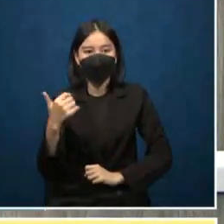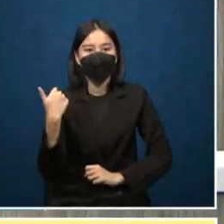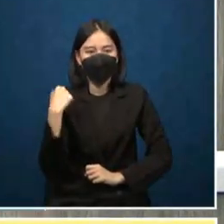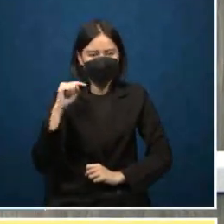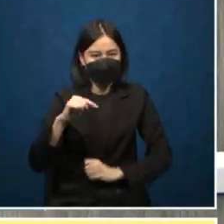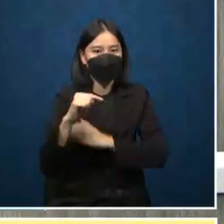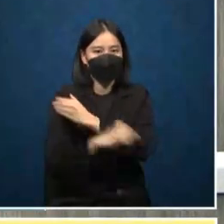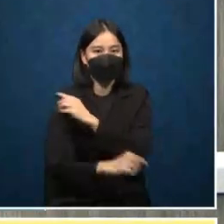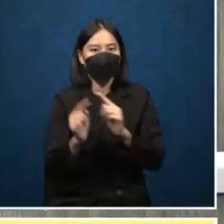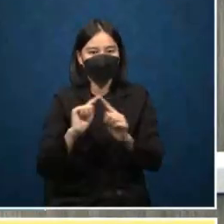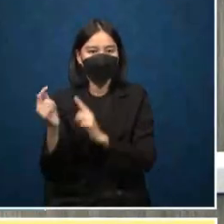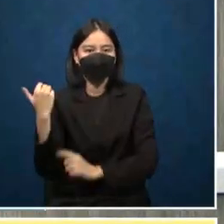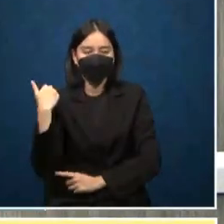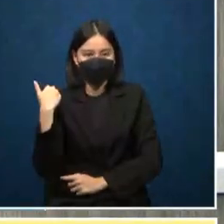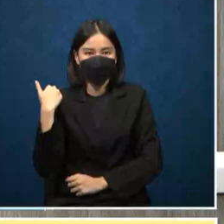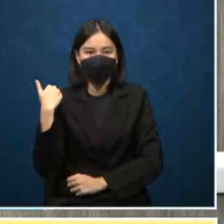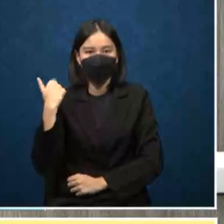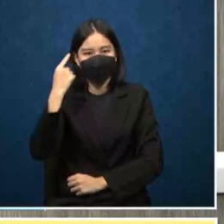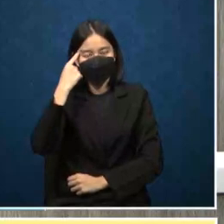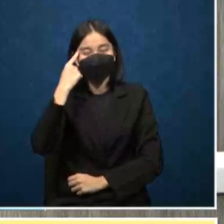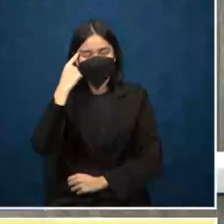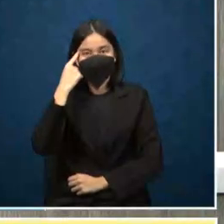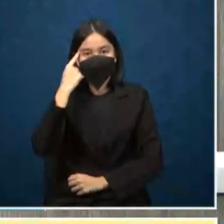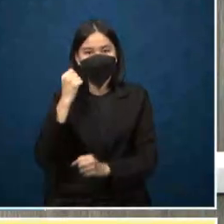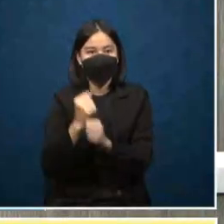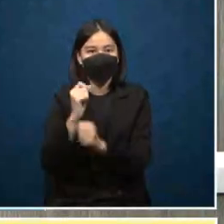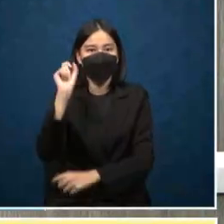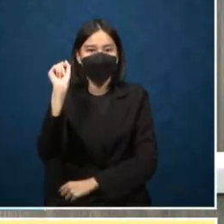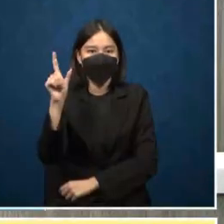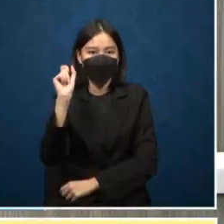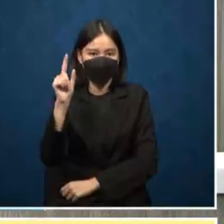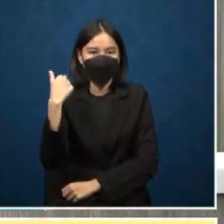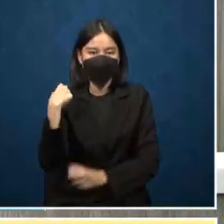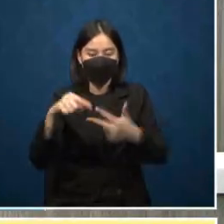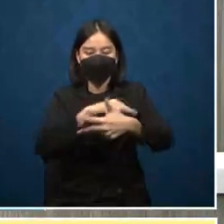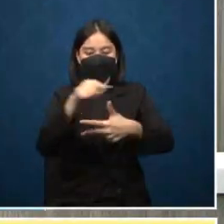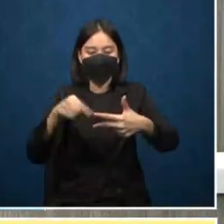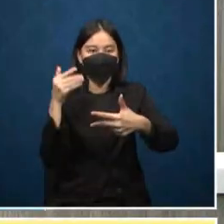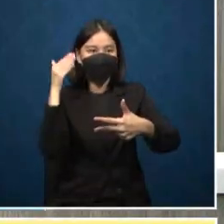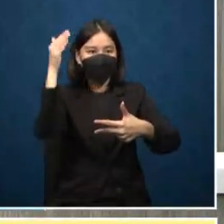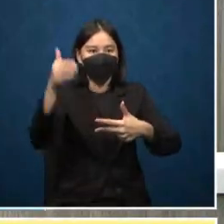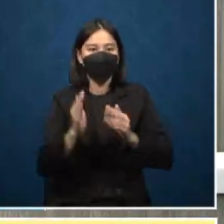องนี้ขึ้นจึงควรดำเนินการโดยเร่งด่วนทั้ง3ประการต่อไปขอบคุณมากครับ